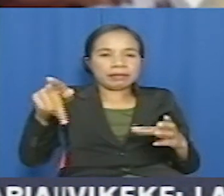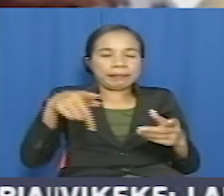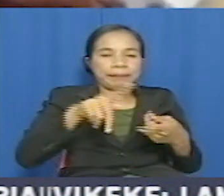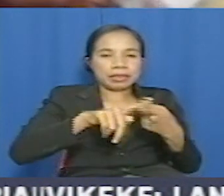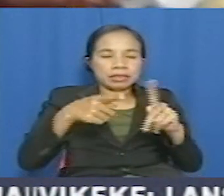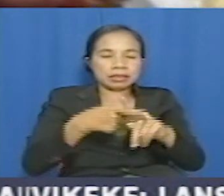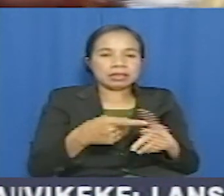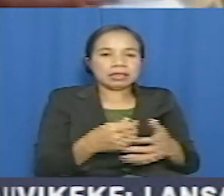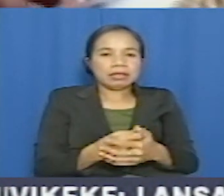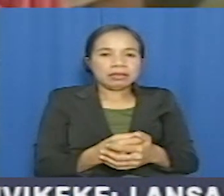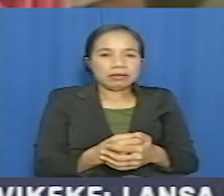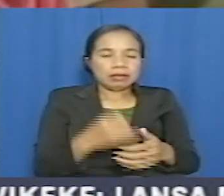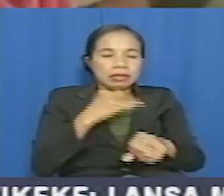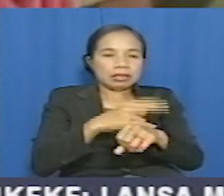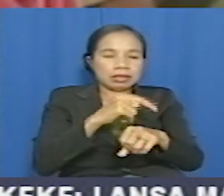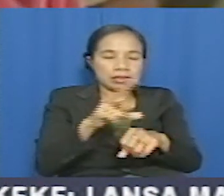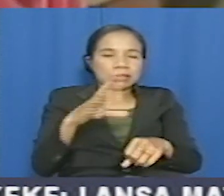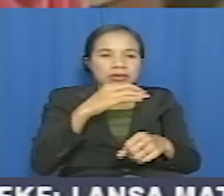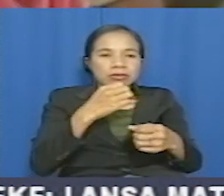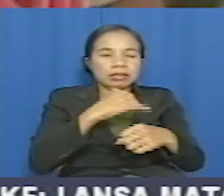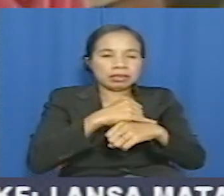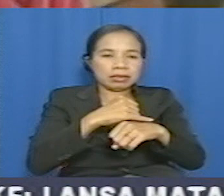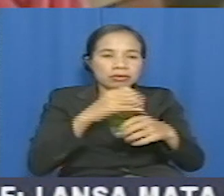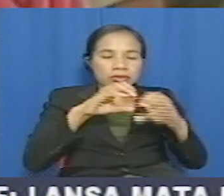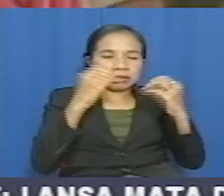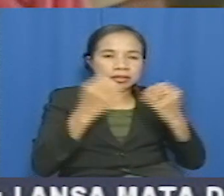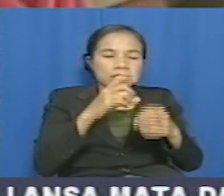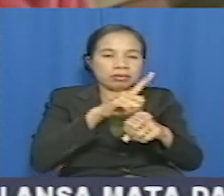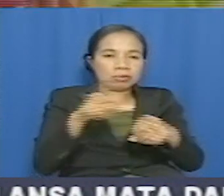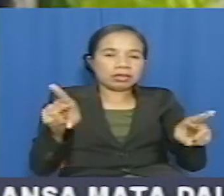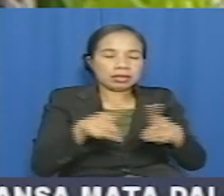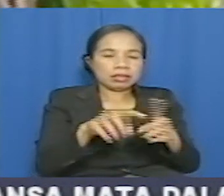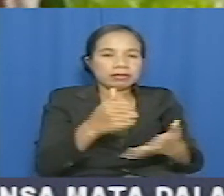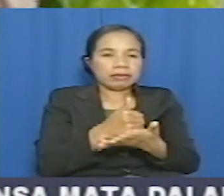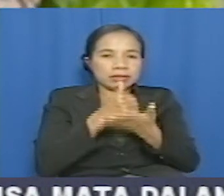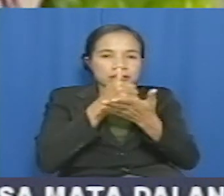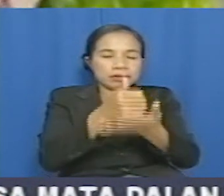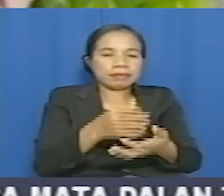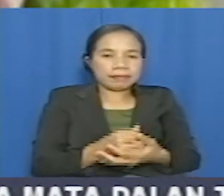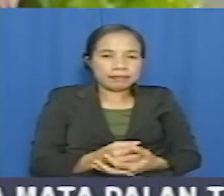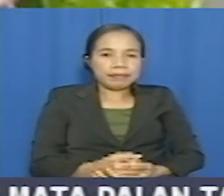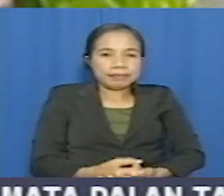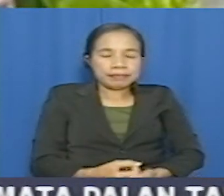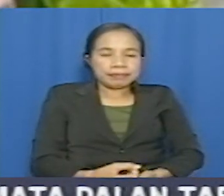internacional Copa inclui enzeo local Raibia Hanesan facilitador husi Vikeke Basilio Carvalho RTTL.